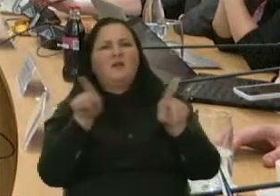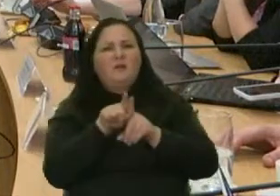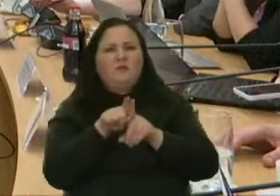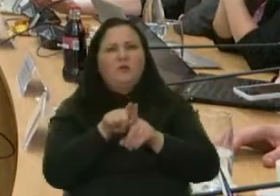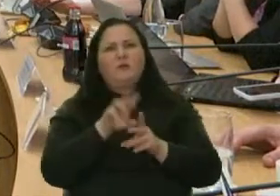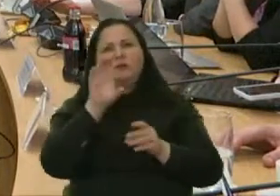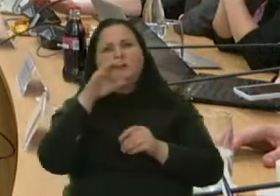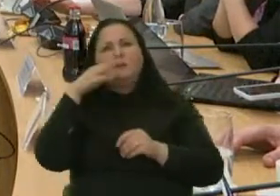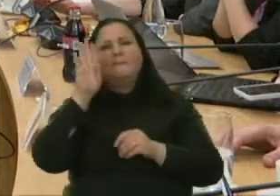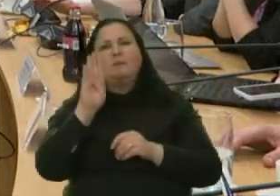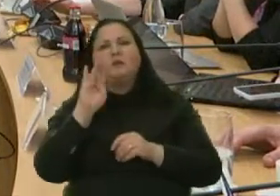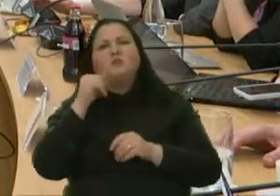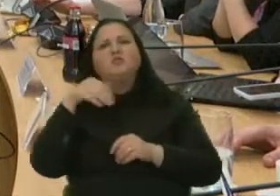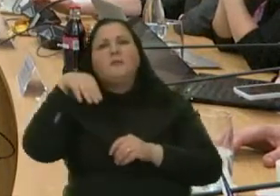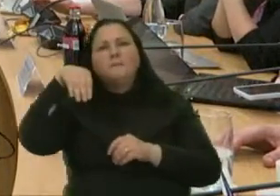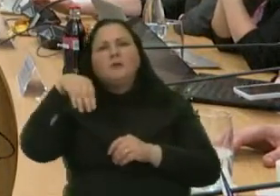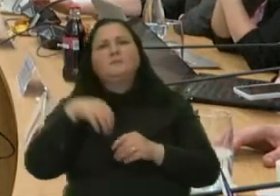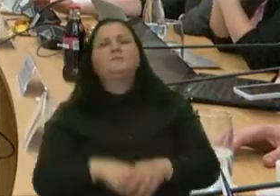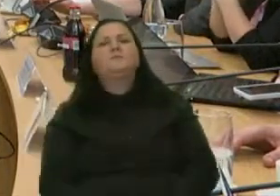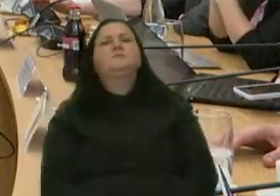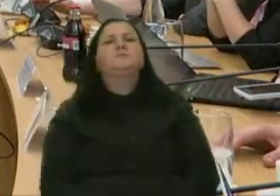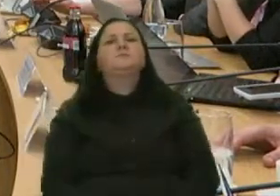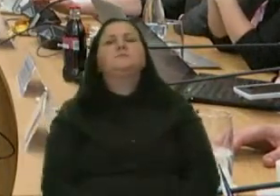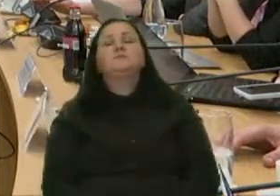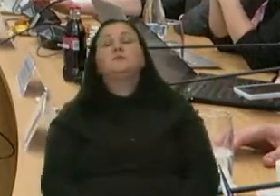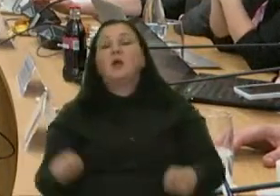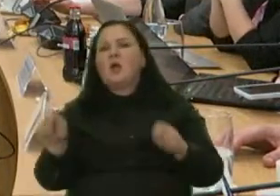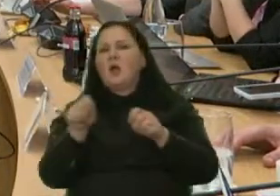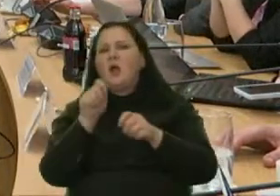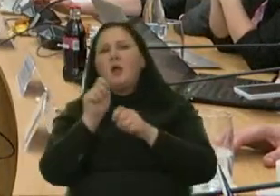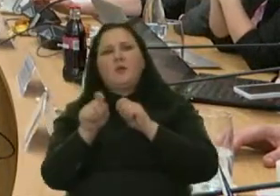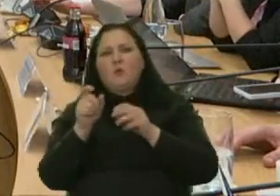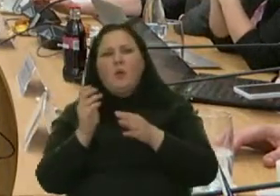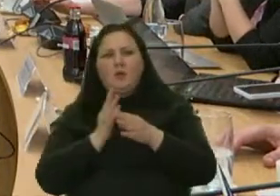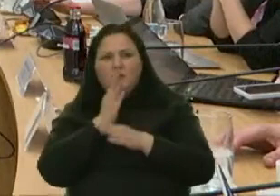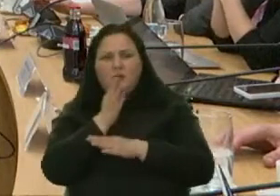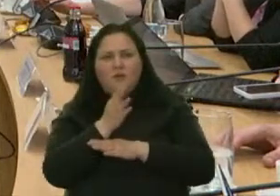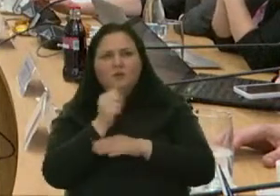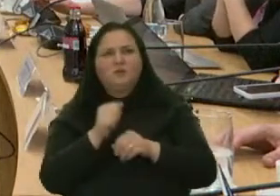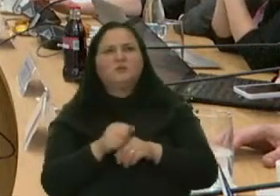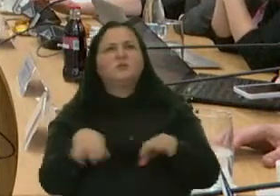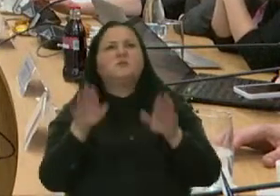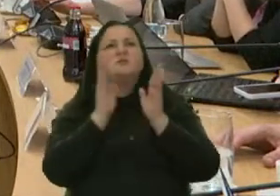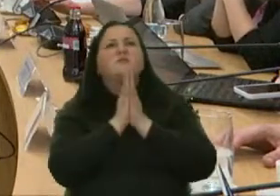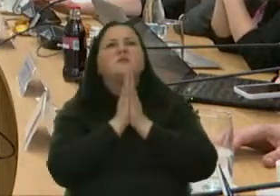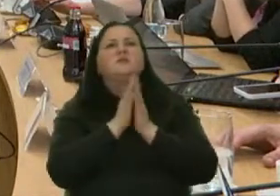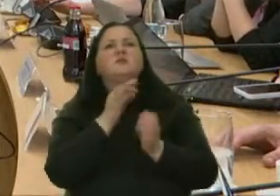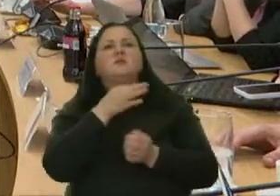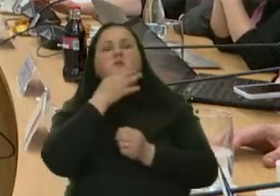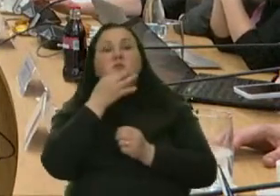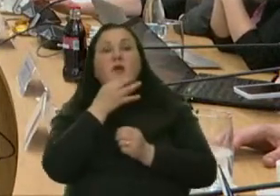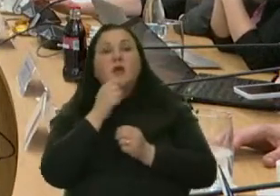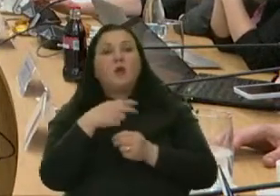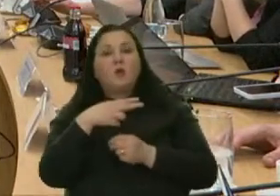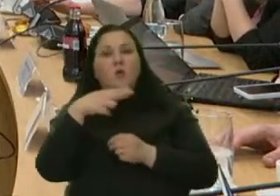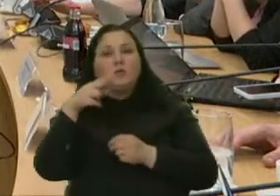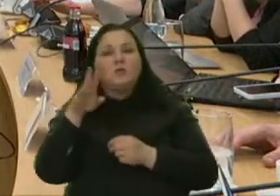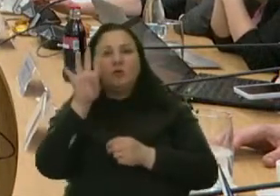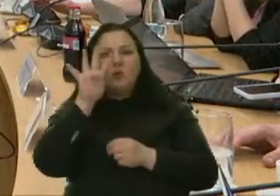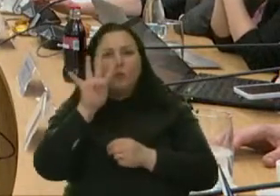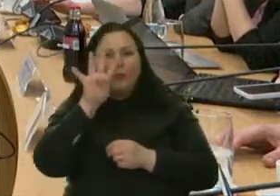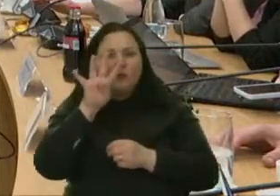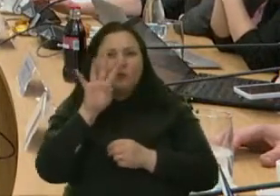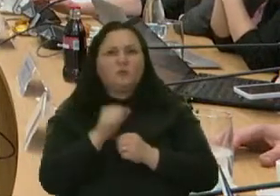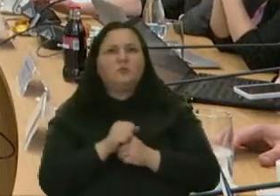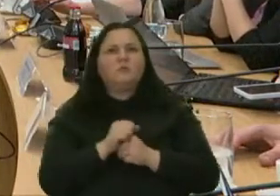Chira Beniamin și al domnului consilier mătușan amendamentul nu a trecut o să vă rog să mi spuneți dacă mă duc mai departe cu amendamentul 4 în